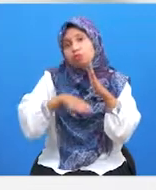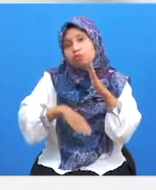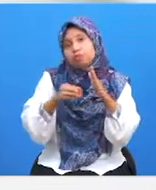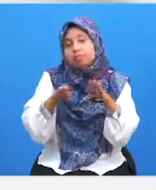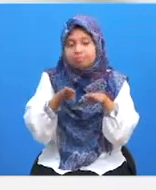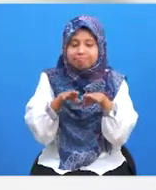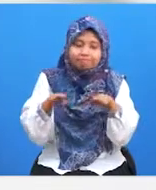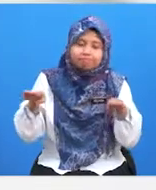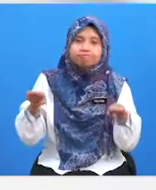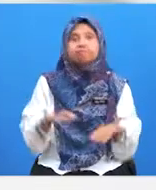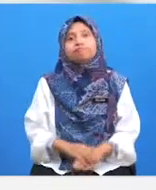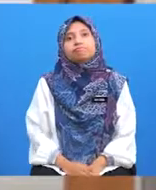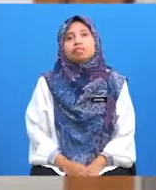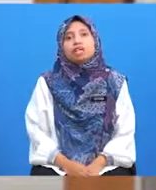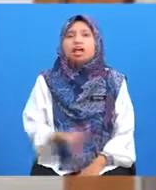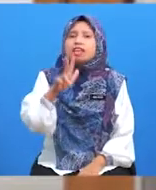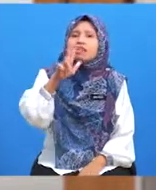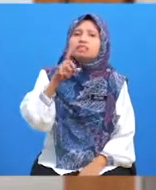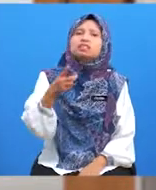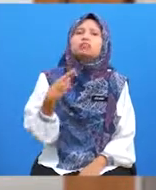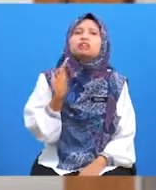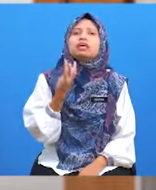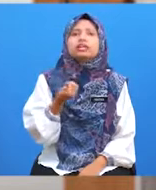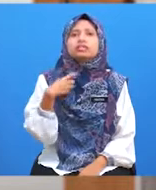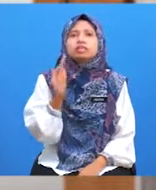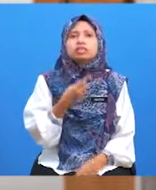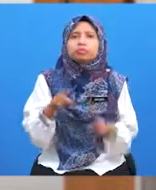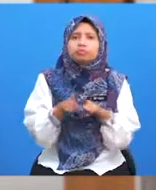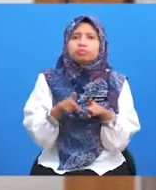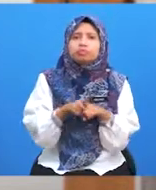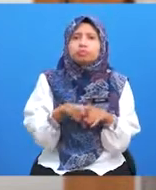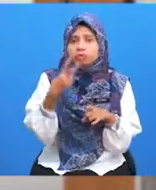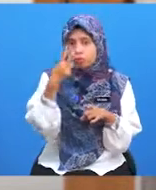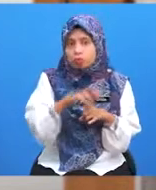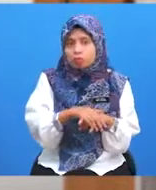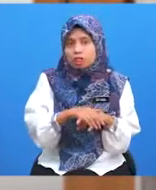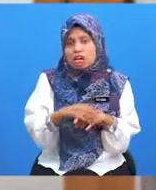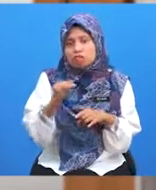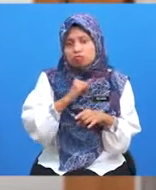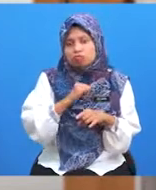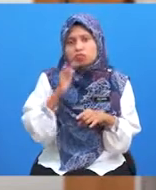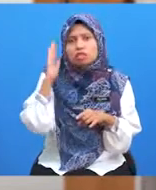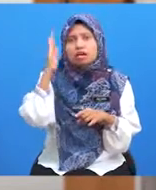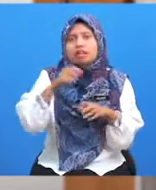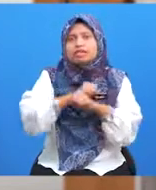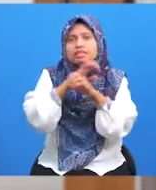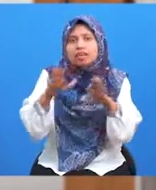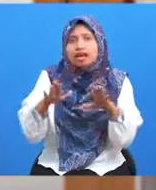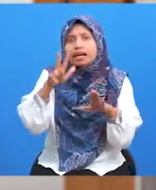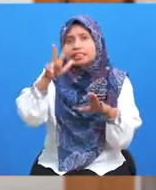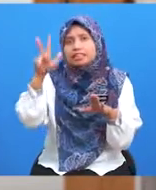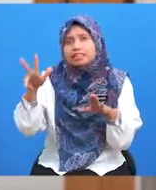Mari kita mereka ip33 tresebut saya akan menerangkan ke-33 trend